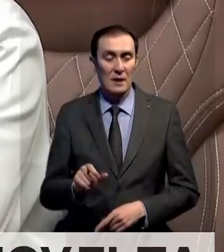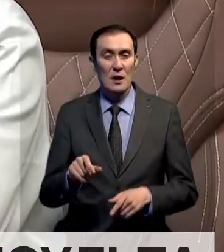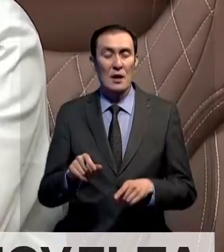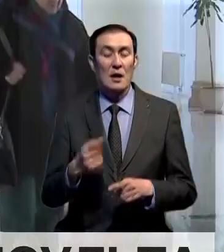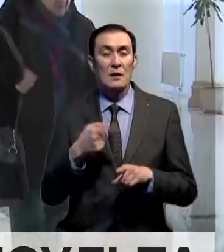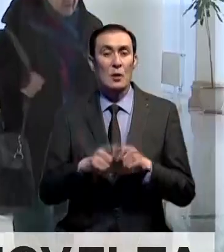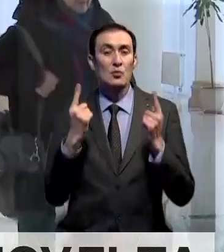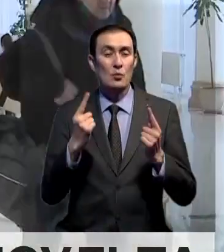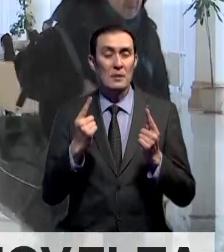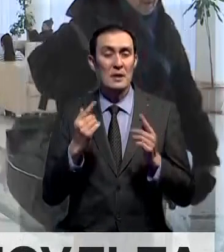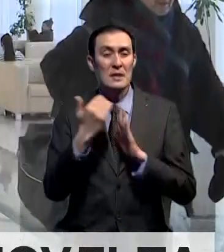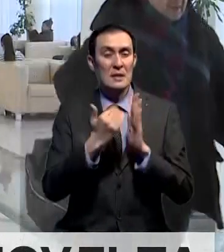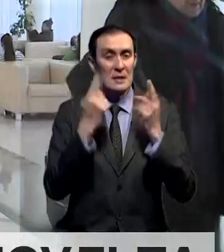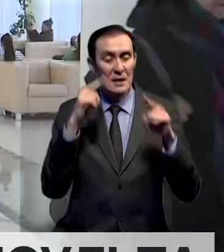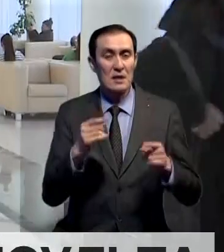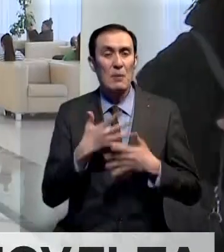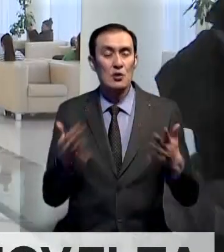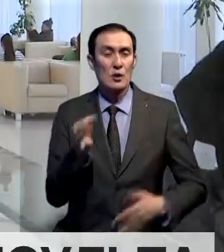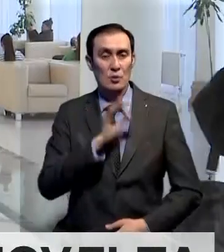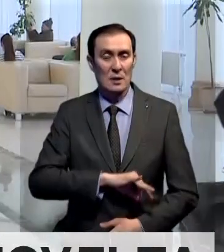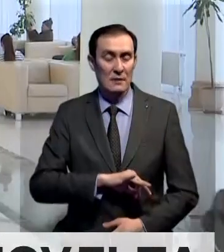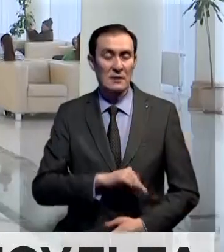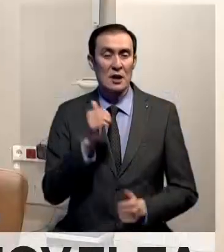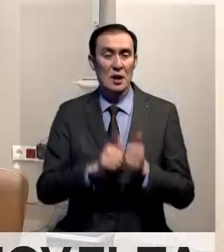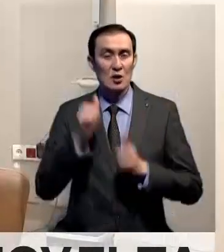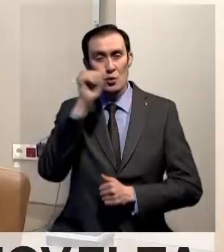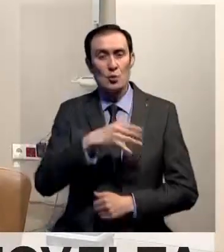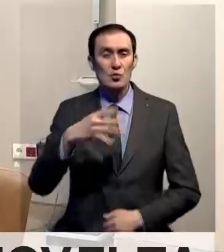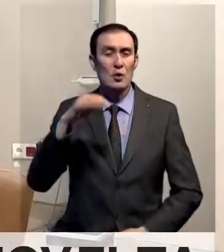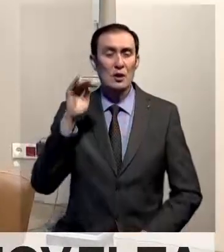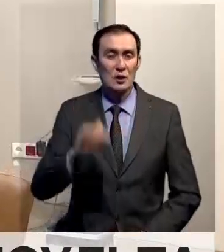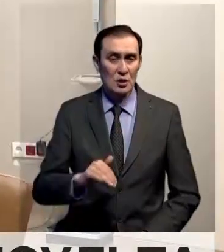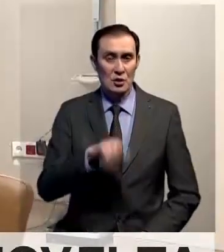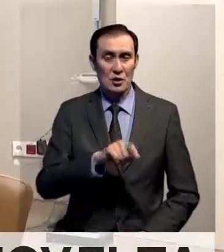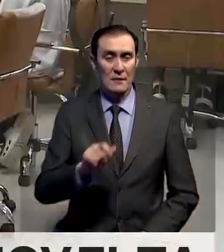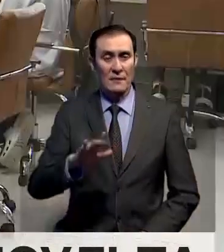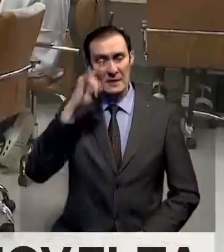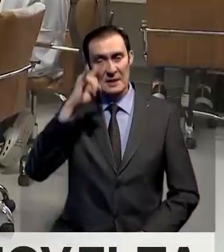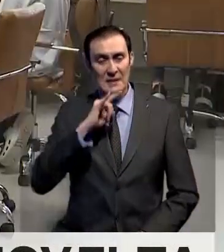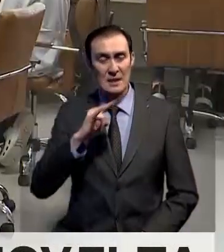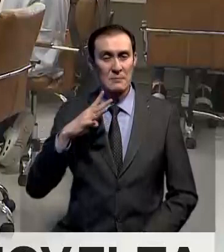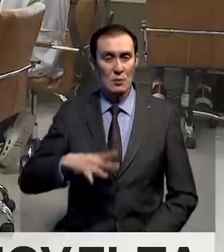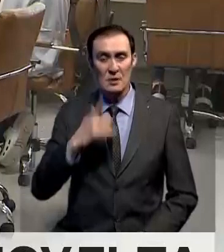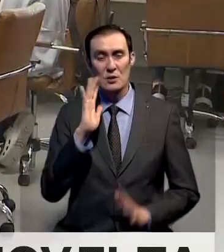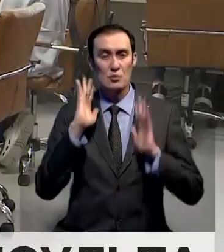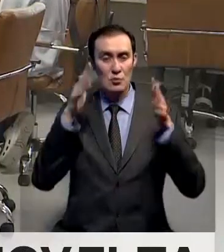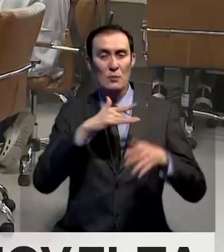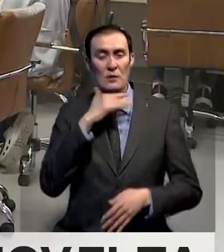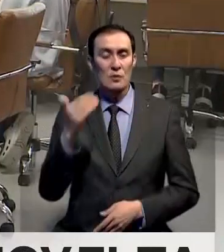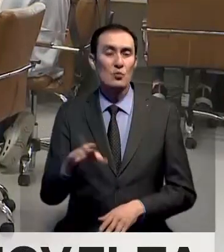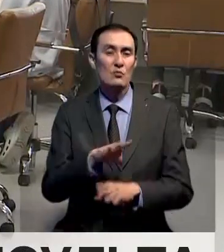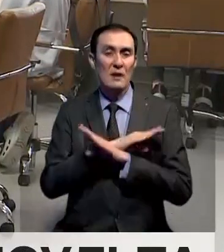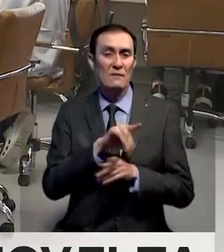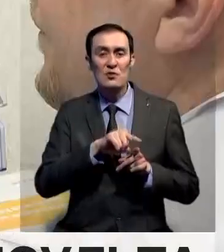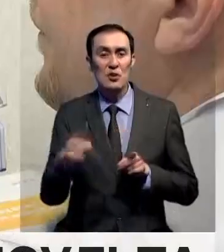с глобальной миссией и высокой результативностью. Ежегодно 40 тысяч казахстанцев переносят инсульт. Большинство из них